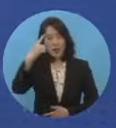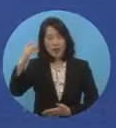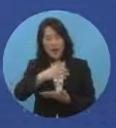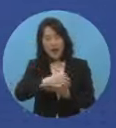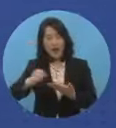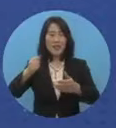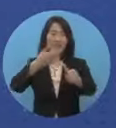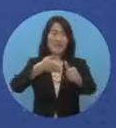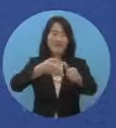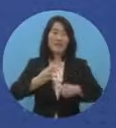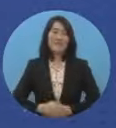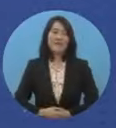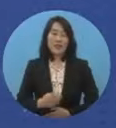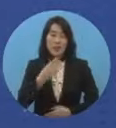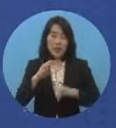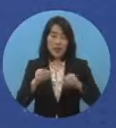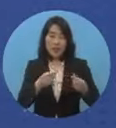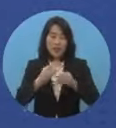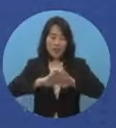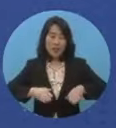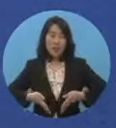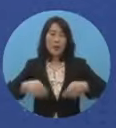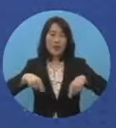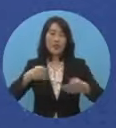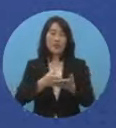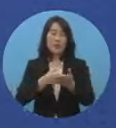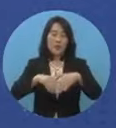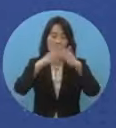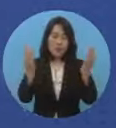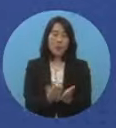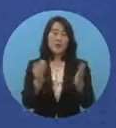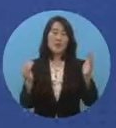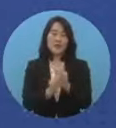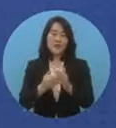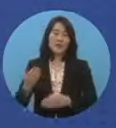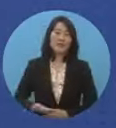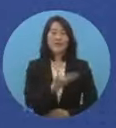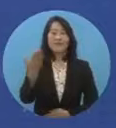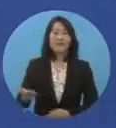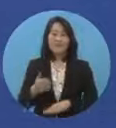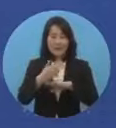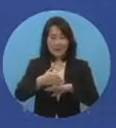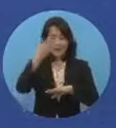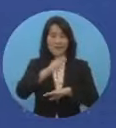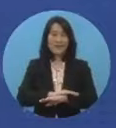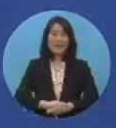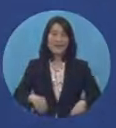바랍니다 생명의 땅 으뜸 전남도 정수 여기서 마칩니다 함께해주신 여러분 고맙습니다